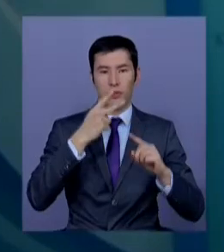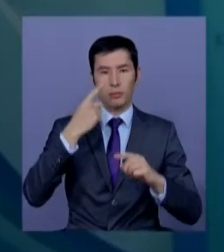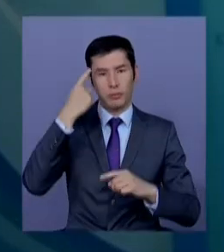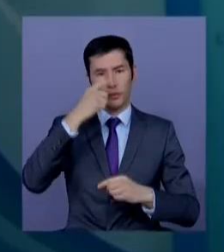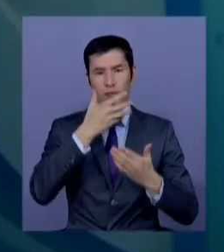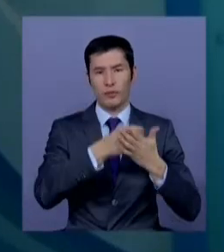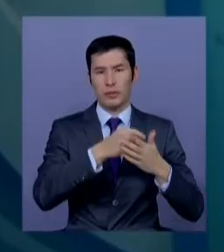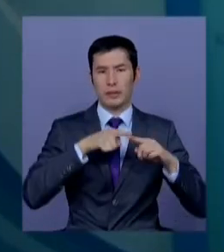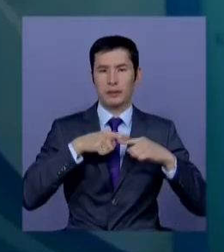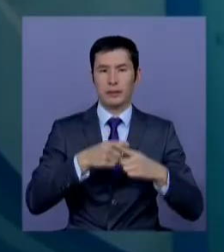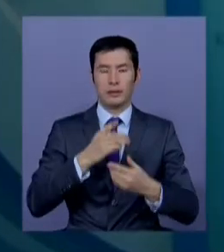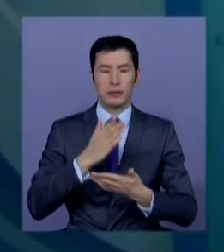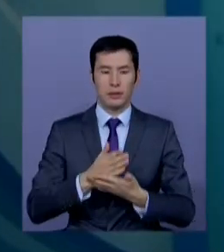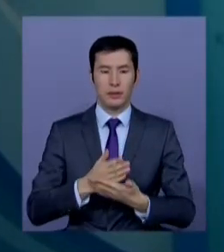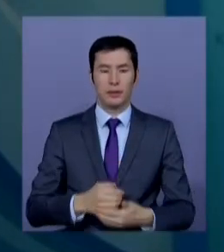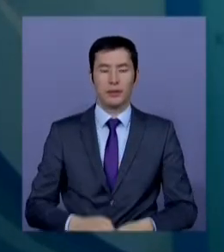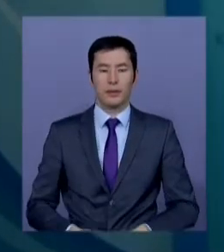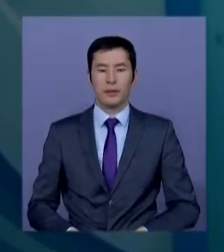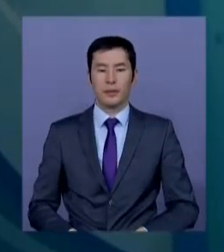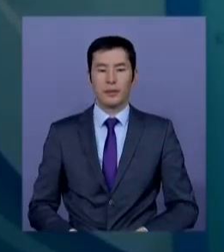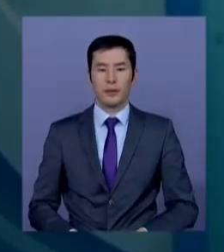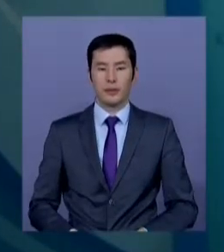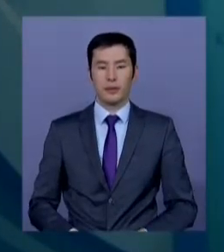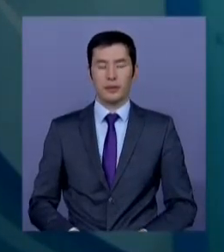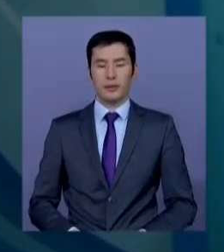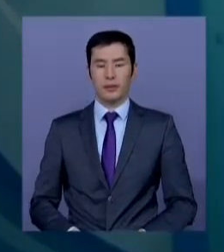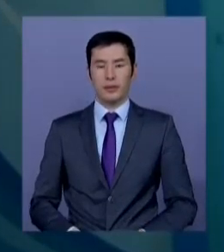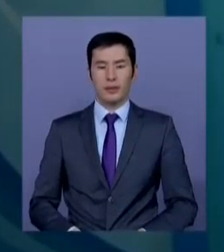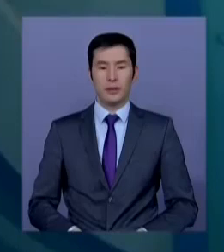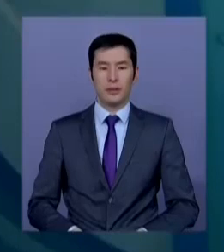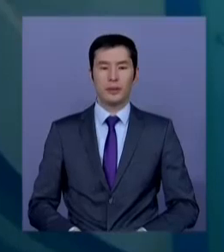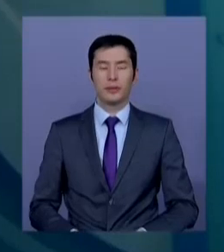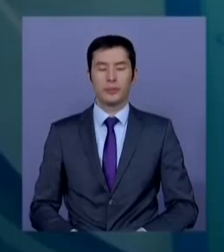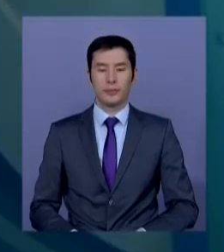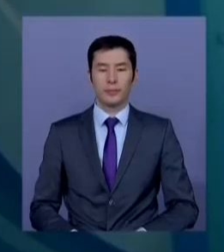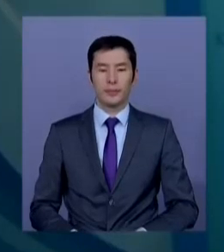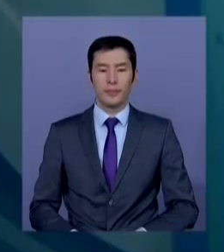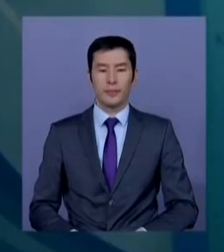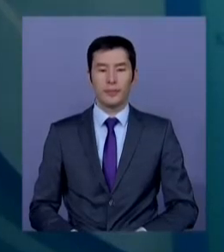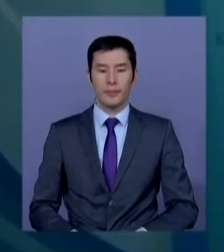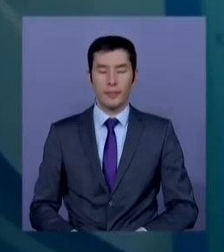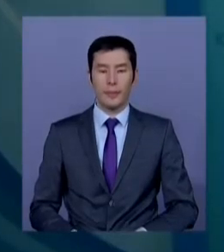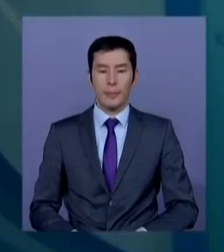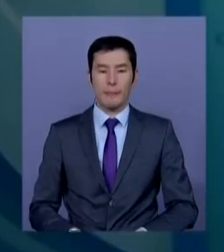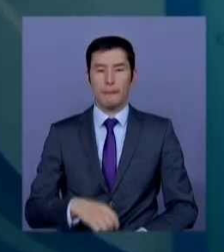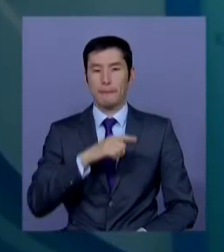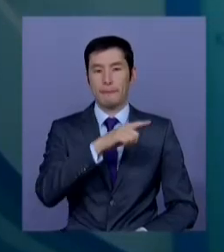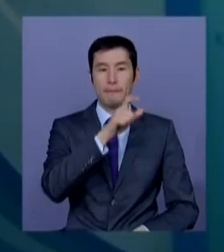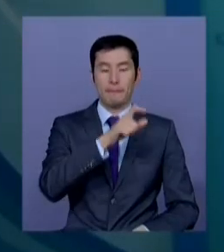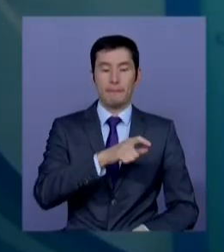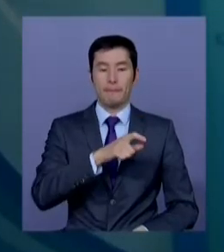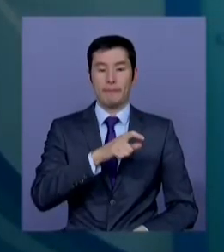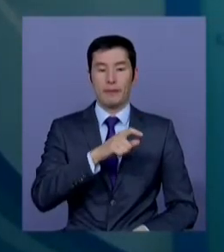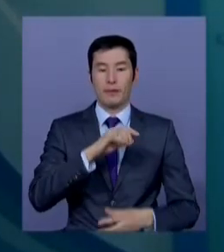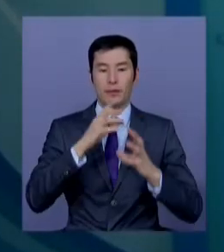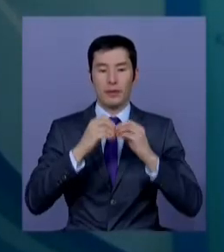әдістемесін қатар игерген адам. Сонда ол кісі теория мен тілді оқытудың теориясы мен әдістемесін